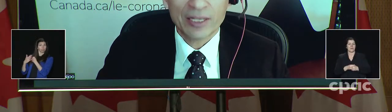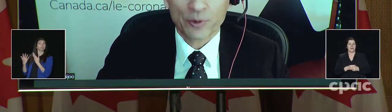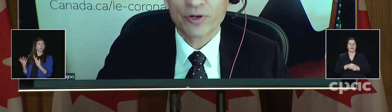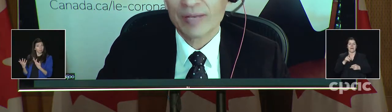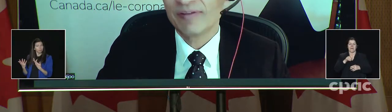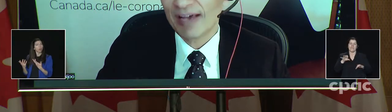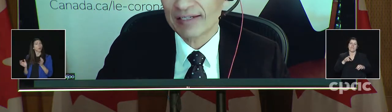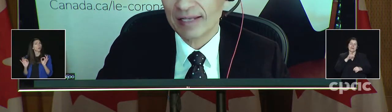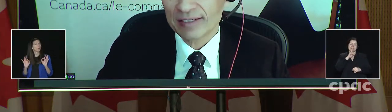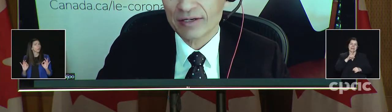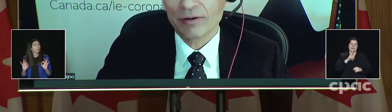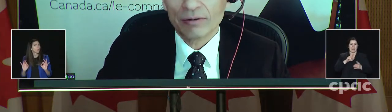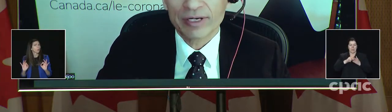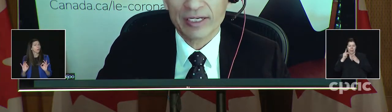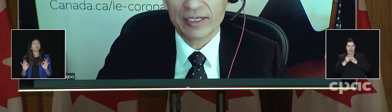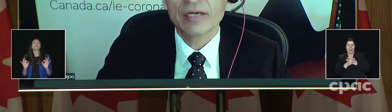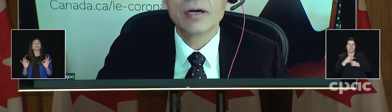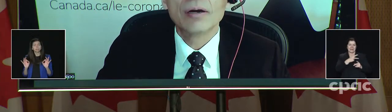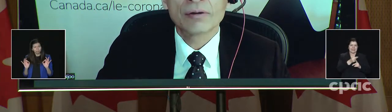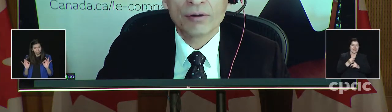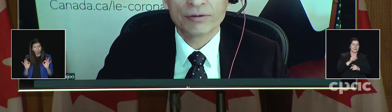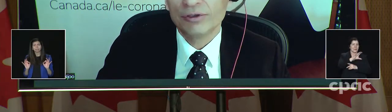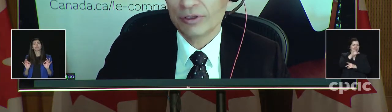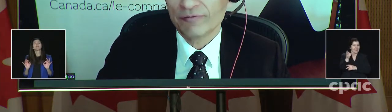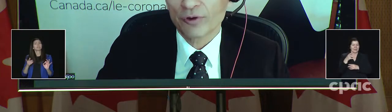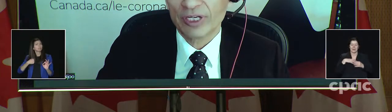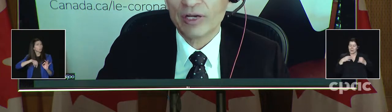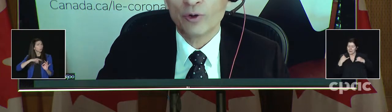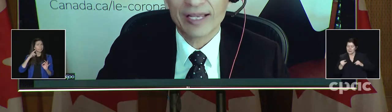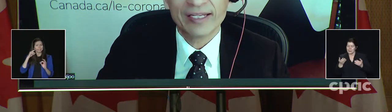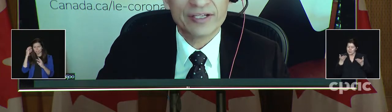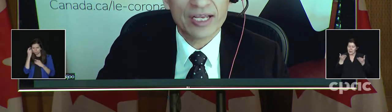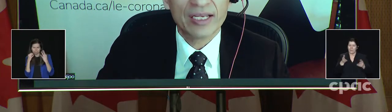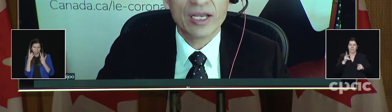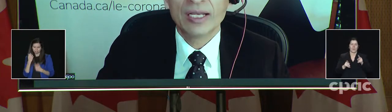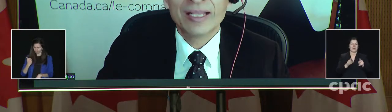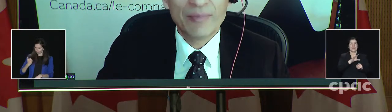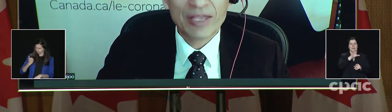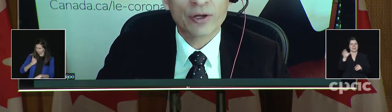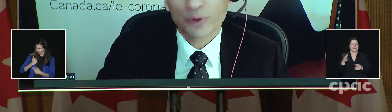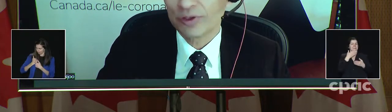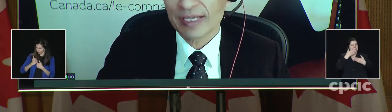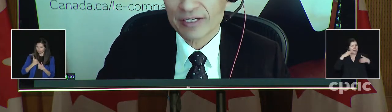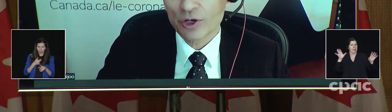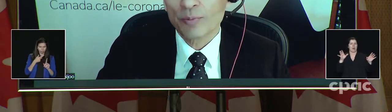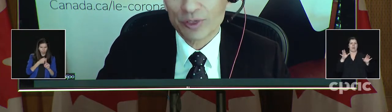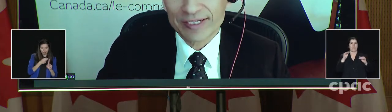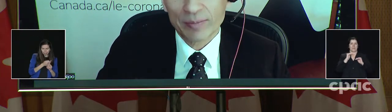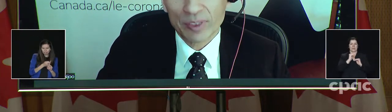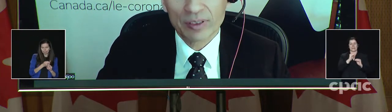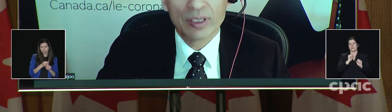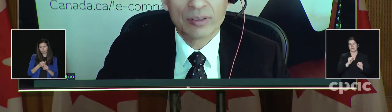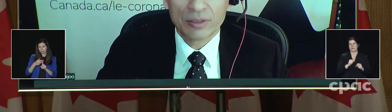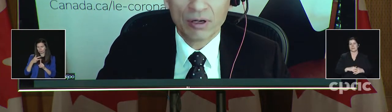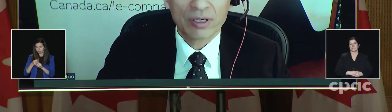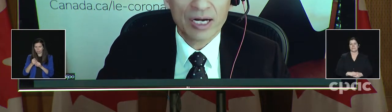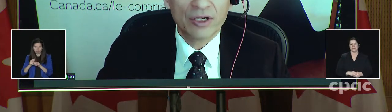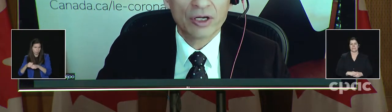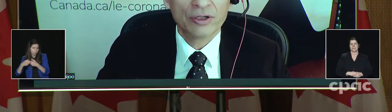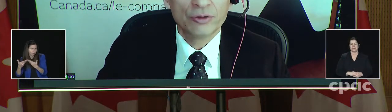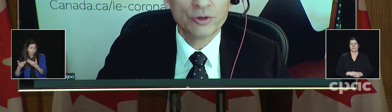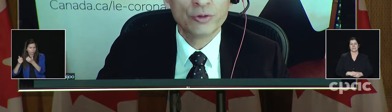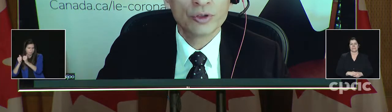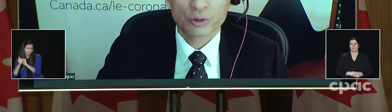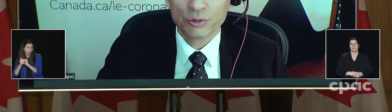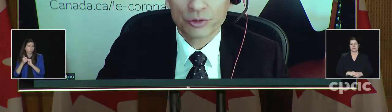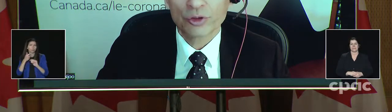et les programmes de vaccination au Canada continuent de fournir aux Canadiens la meilleure protection possible. Donc, alors